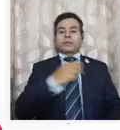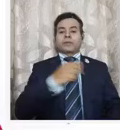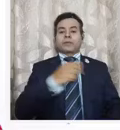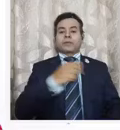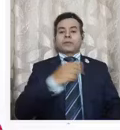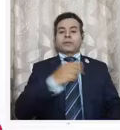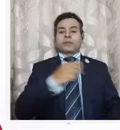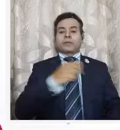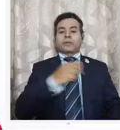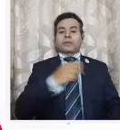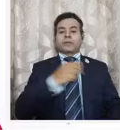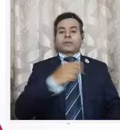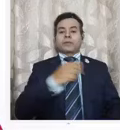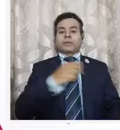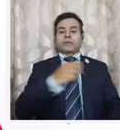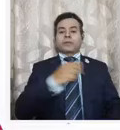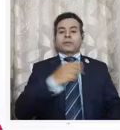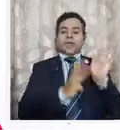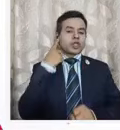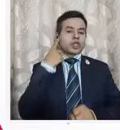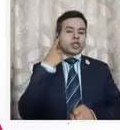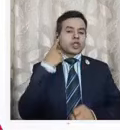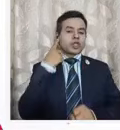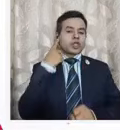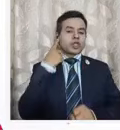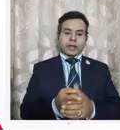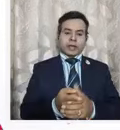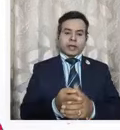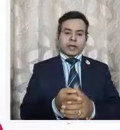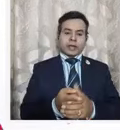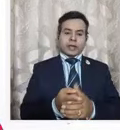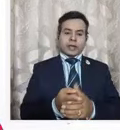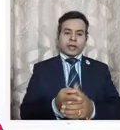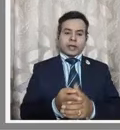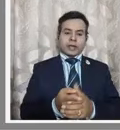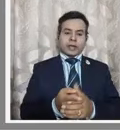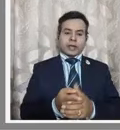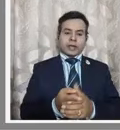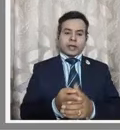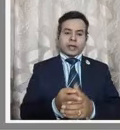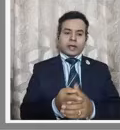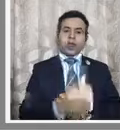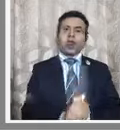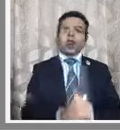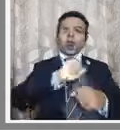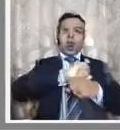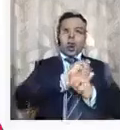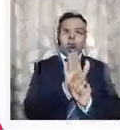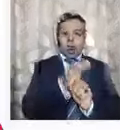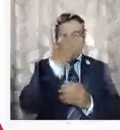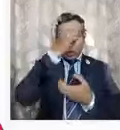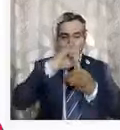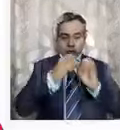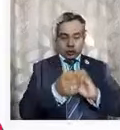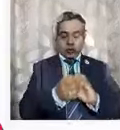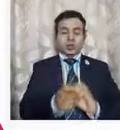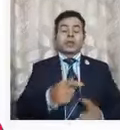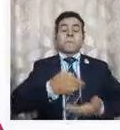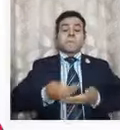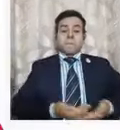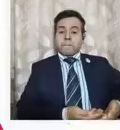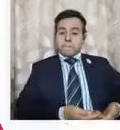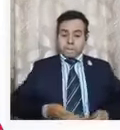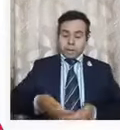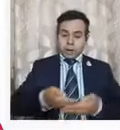ও শিশুদের অত্যাবশ্যকীয় স্বাস্থ্যসেবা। করোনায় আক্রান্ত মায়ের কাছ থেকে